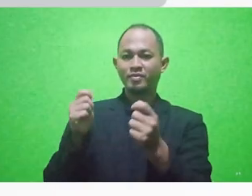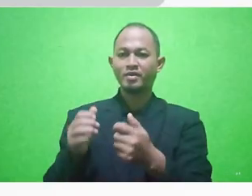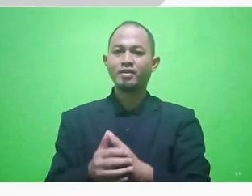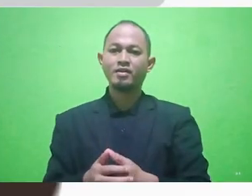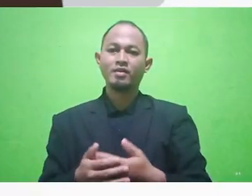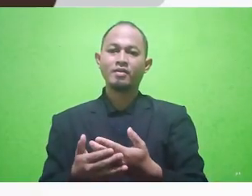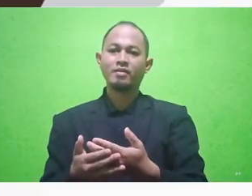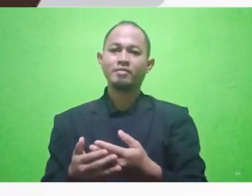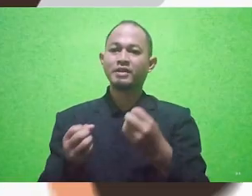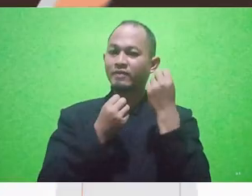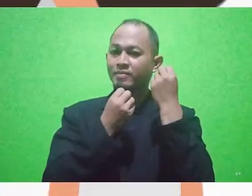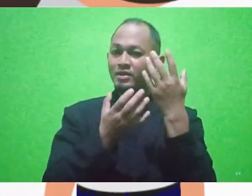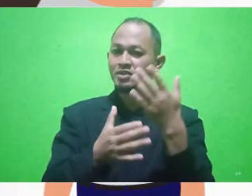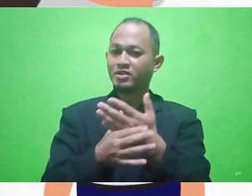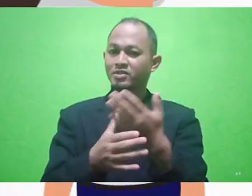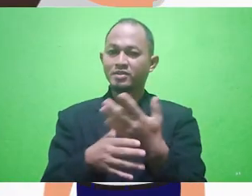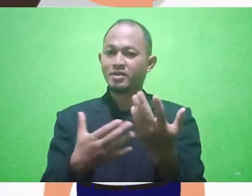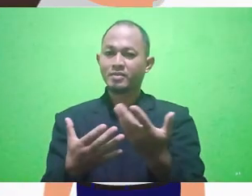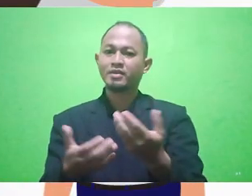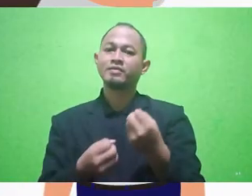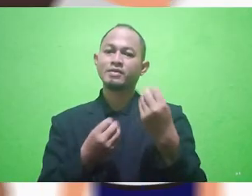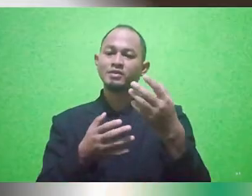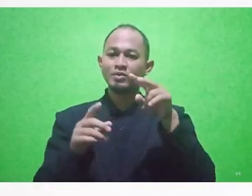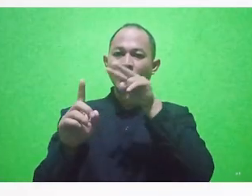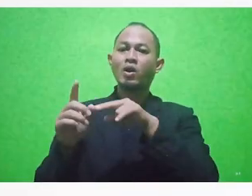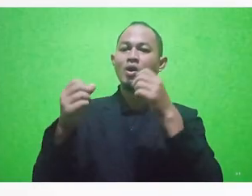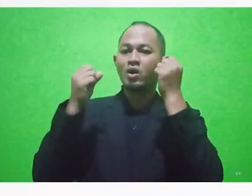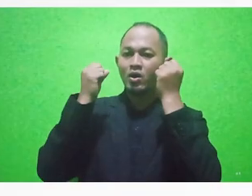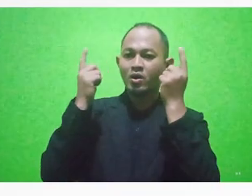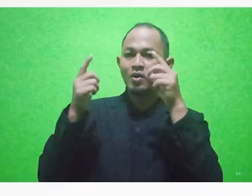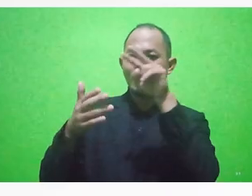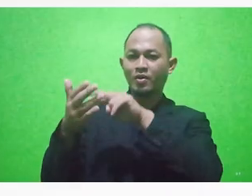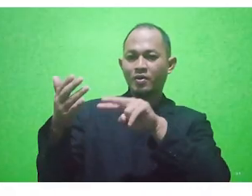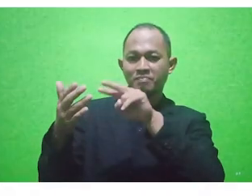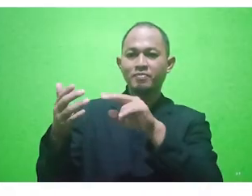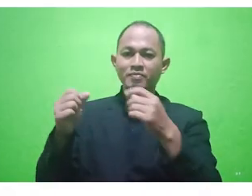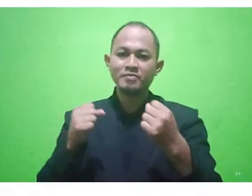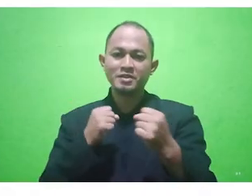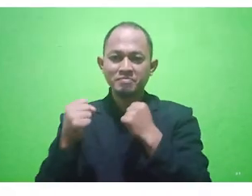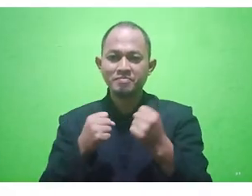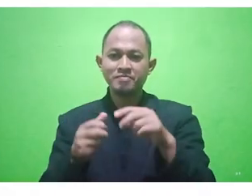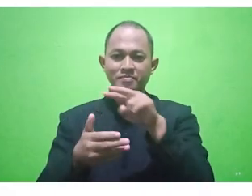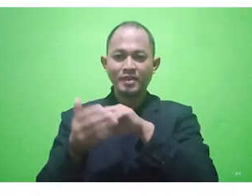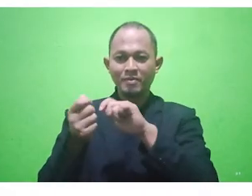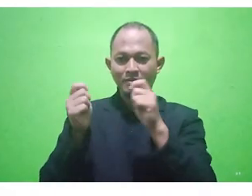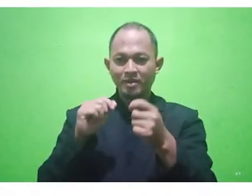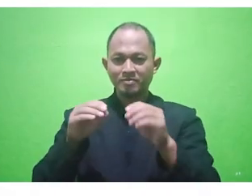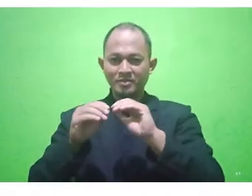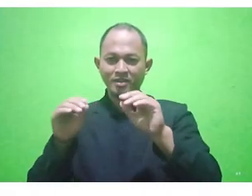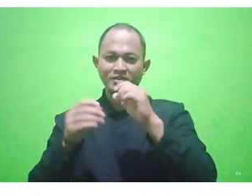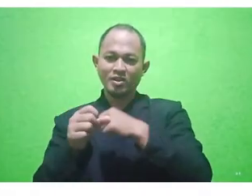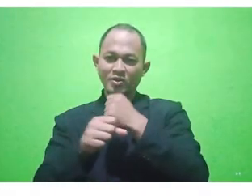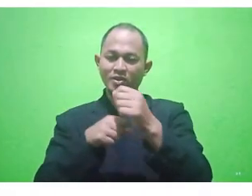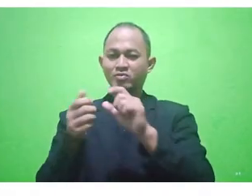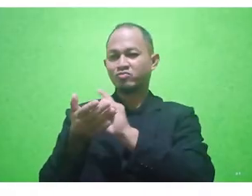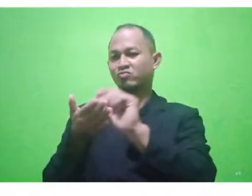menyediakan akses informasi iklim dan cuaca kepada peserta didik, masukkan komponen adaptasi dan mitigasi perubahan iklim ke rencana tahunan